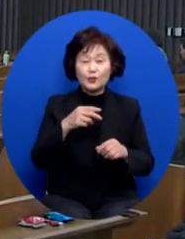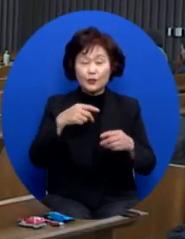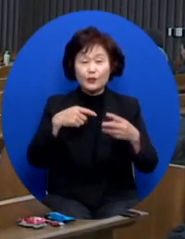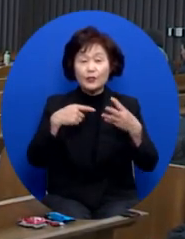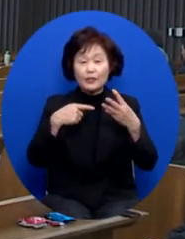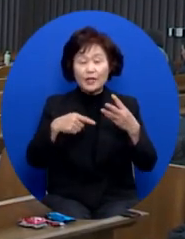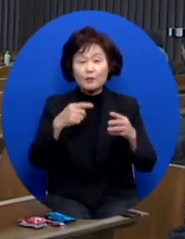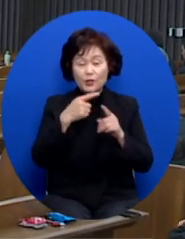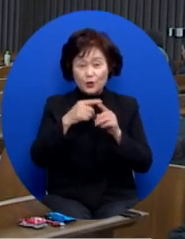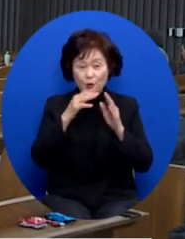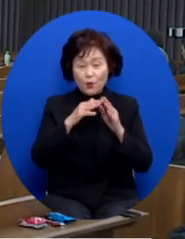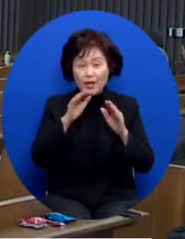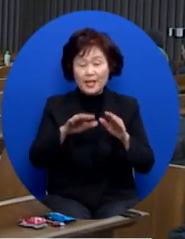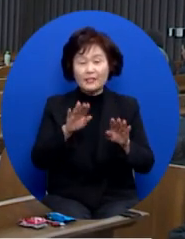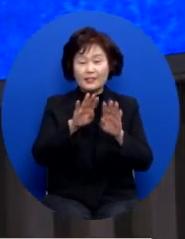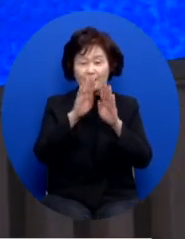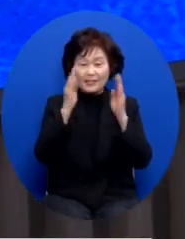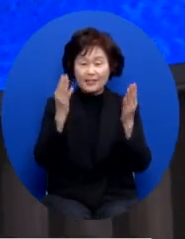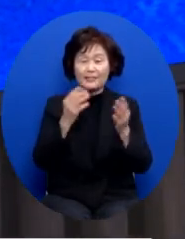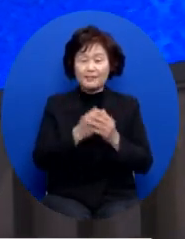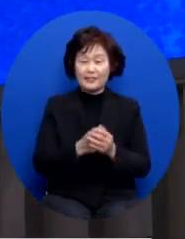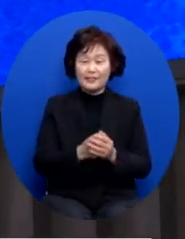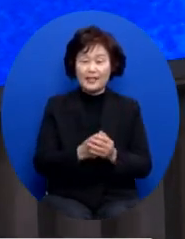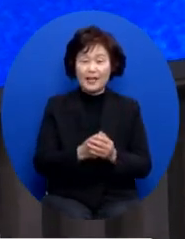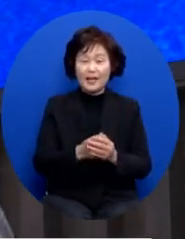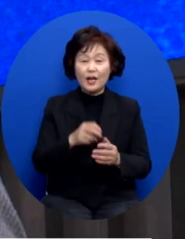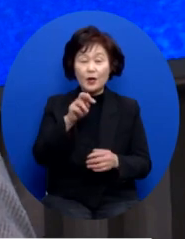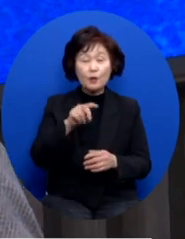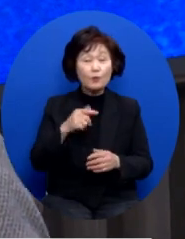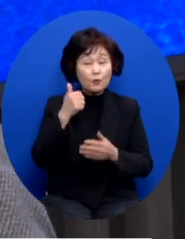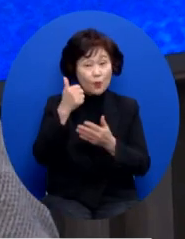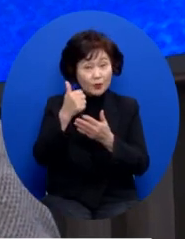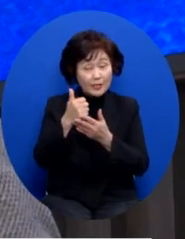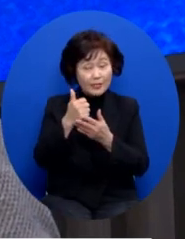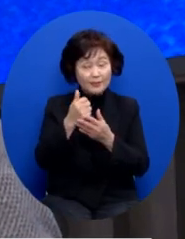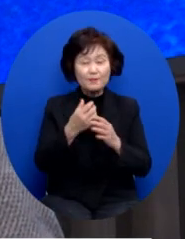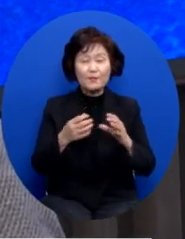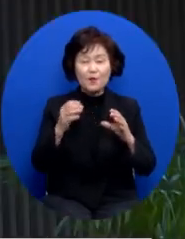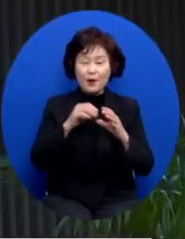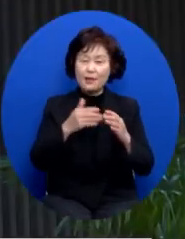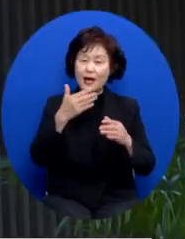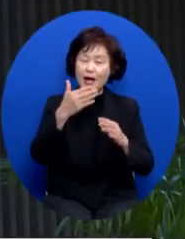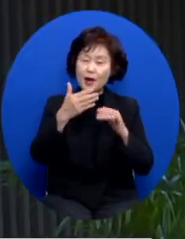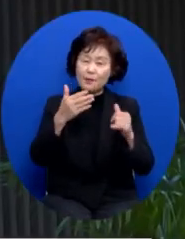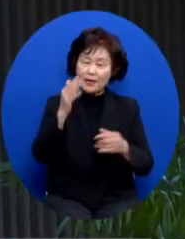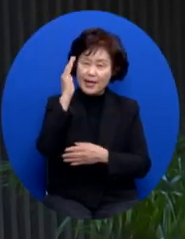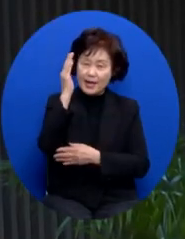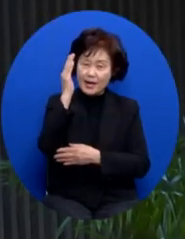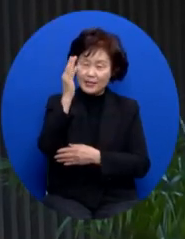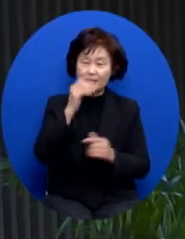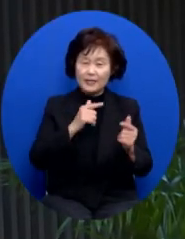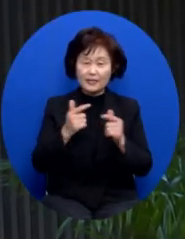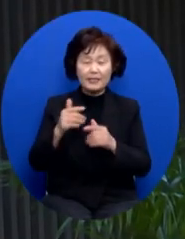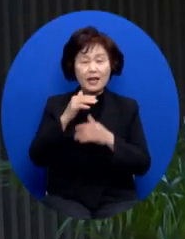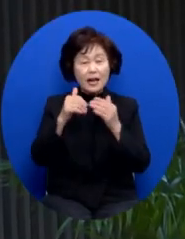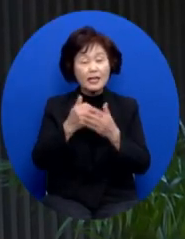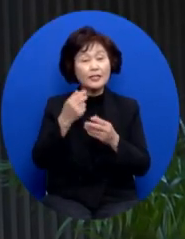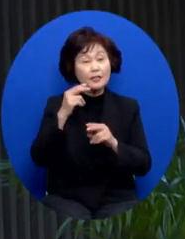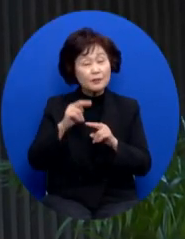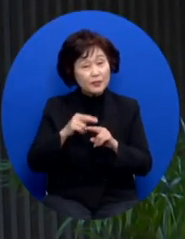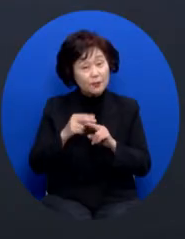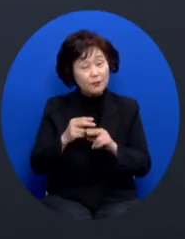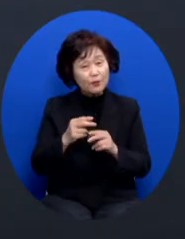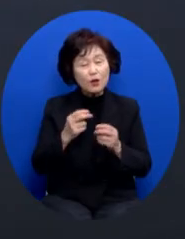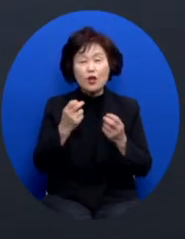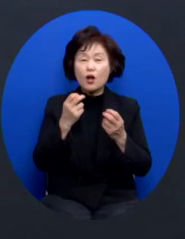열렸습니다 이번 세미나는 진주삼일교회 문장환 목사를 비롯해 아홉명의 강사진이 하나님의 섭리 어떻게